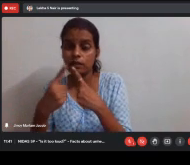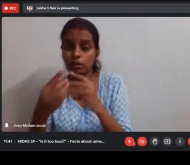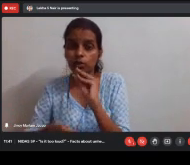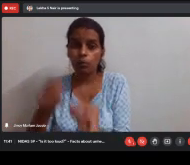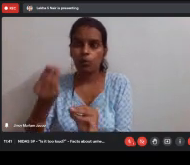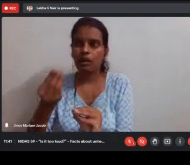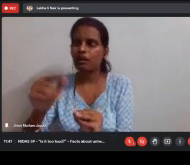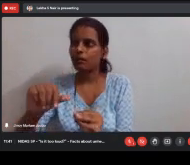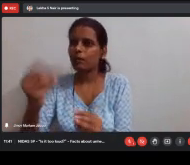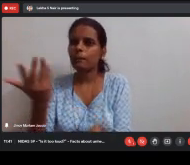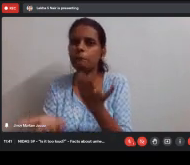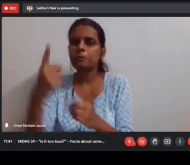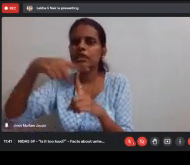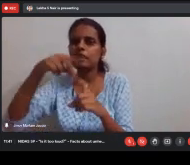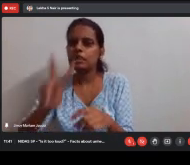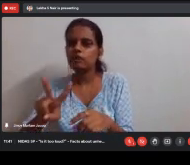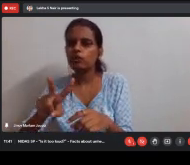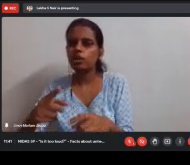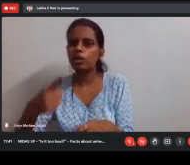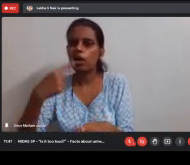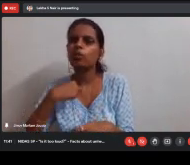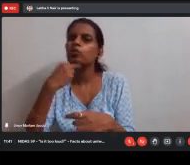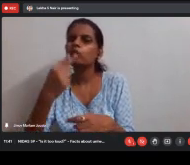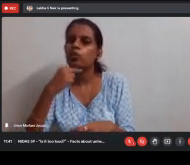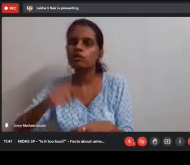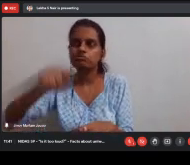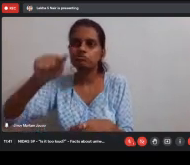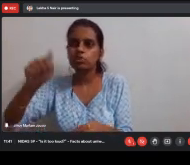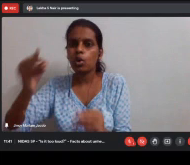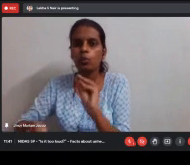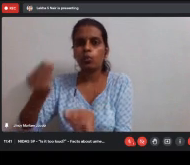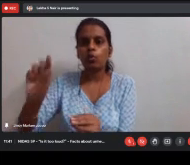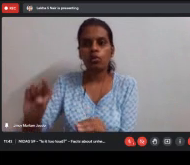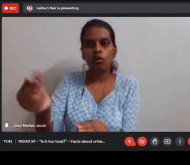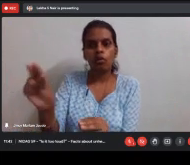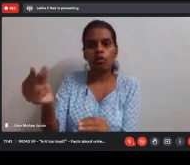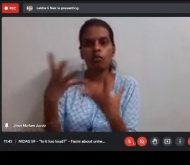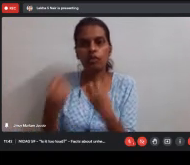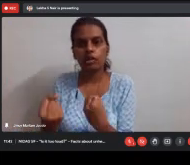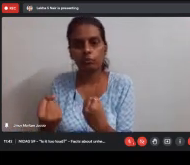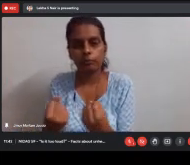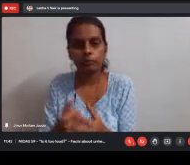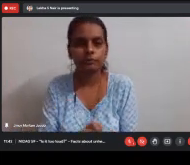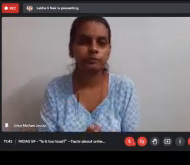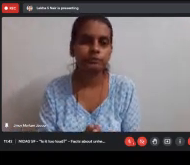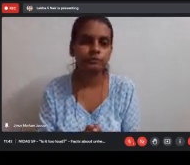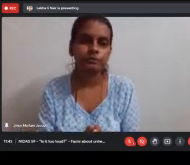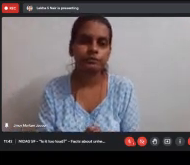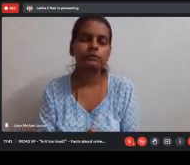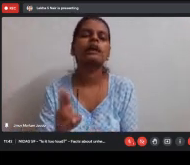വ്യക്തി സംസാരിക്കുന്ന നോർമൽ ലൗഡ്നെസ്സിൽ ഒരു 60 dB സംസാരിക്കുന്നത് നിങ്ങൾക്ക് കേൾക്കാനുള്ള ബുദ്ധിമുട്ട്. പിന്നെ